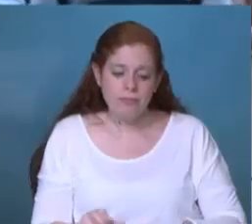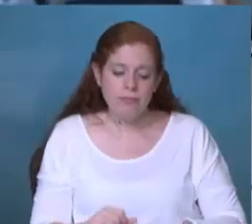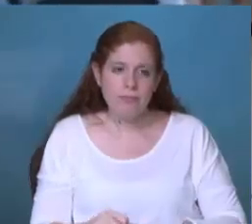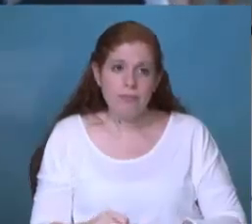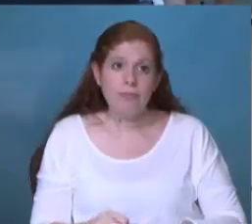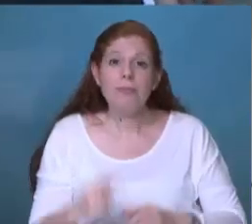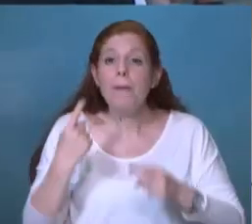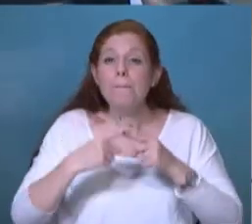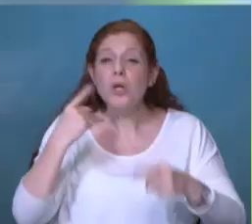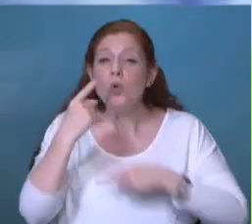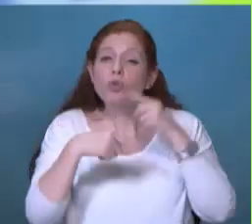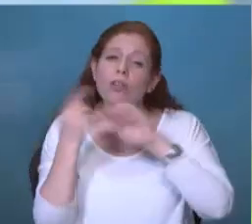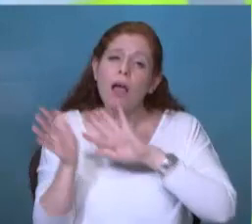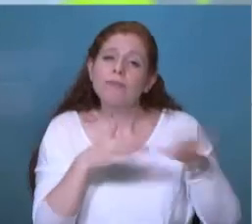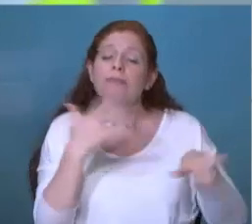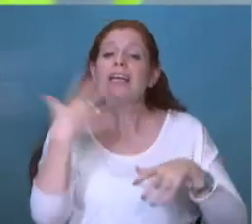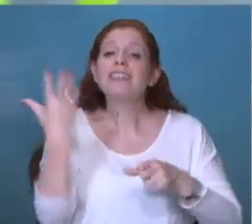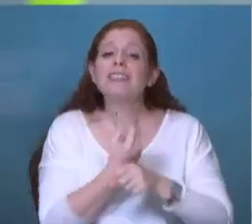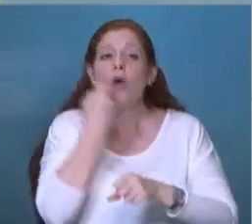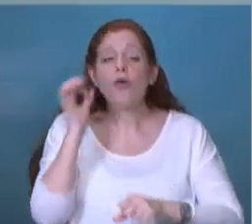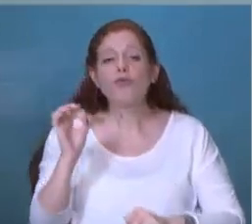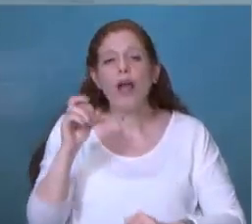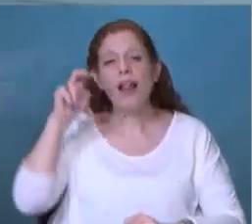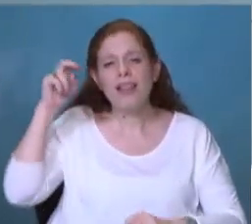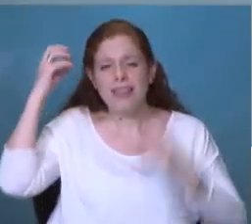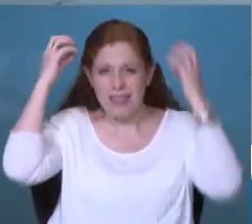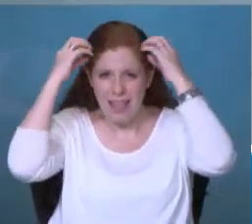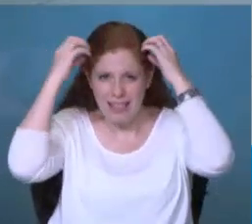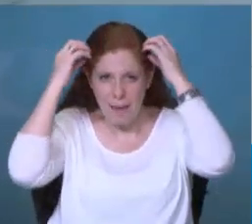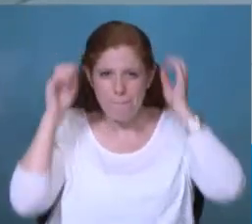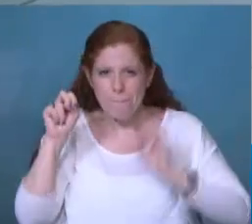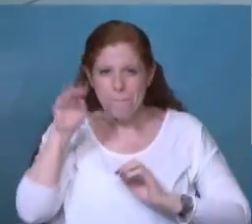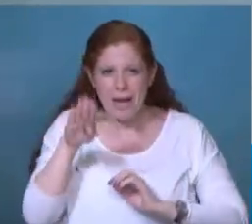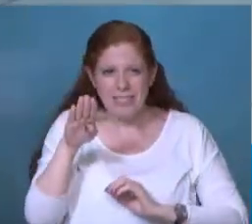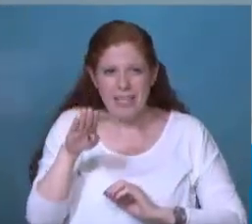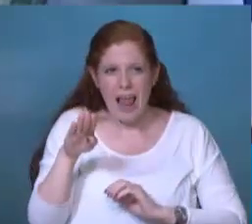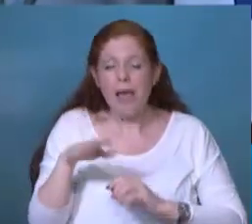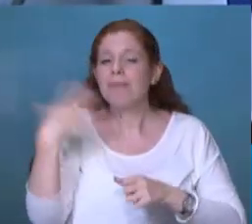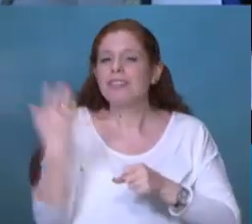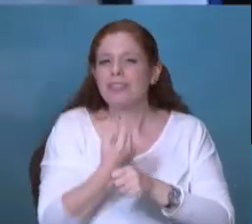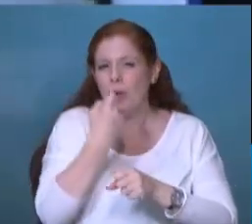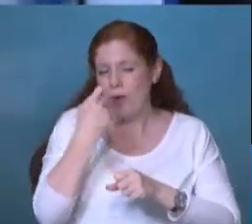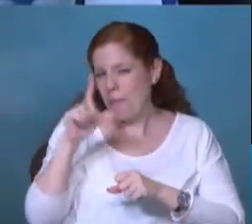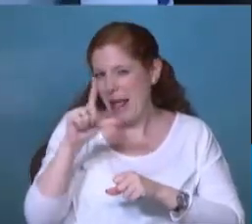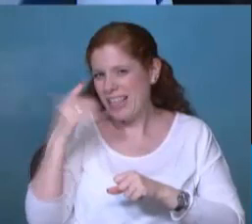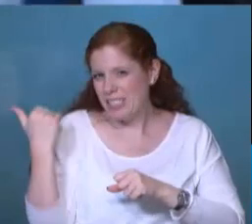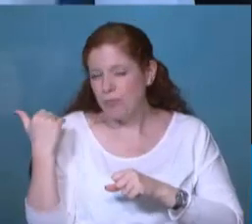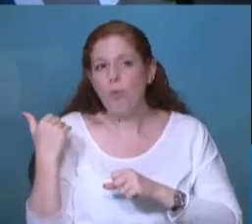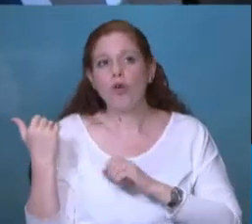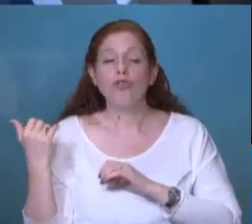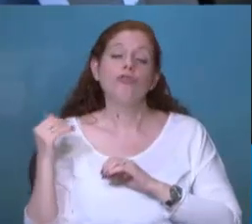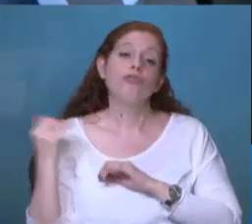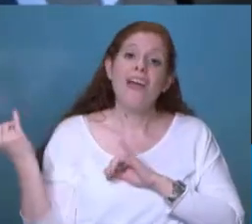בדיוק שנה חלפה מאז הניצחון הגדול של נטע ברזילי באירוויזיון בליסבון, ניצחון ששלח את התחרות הישר לתל אביב.